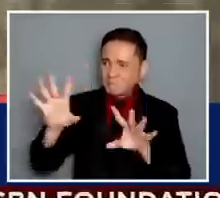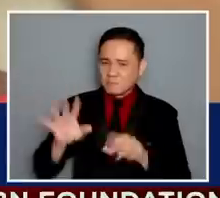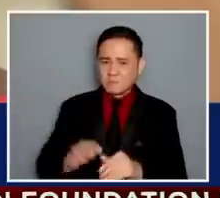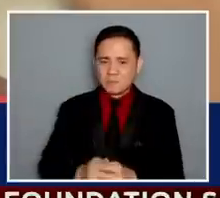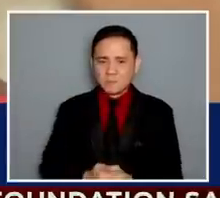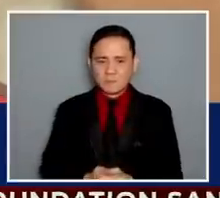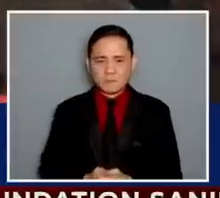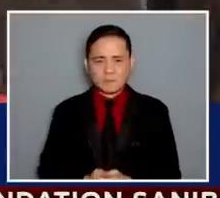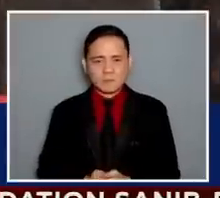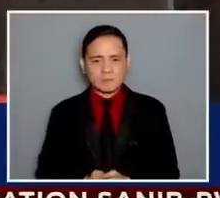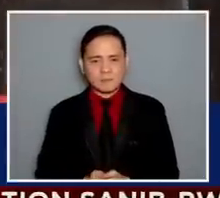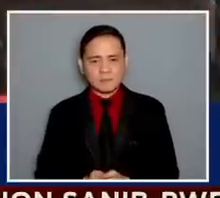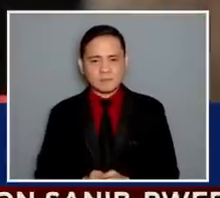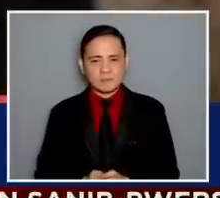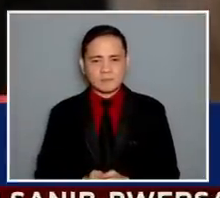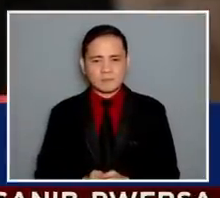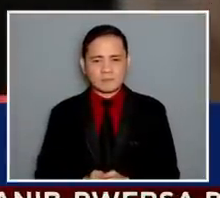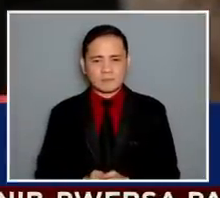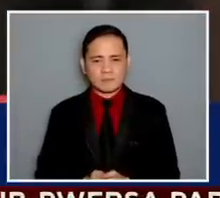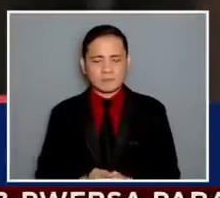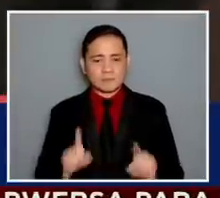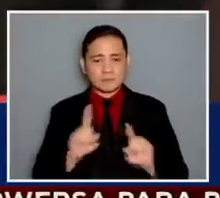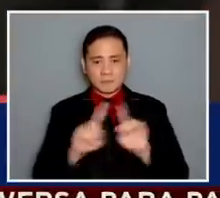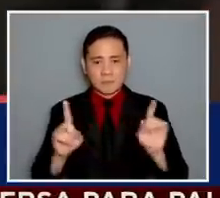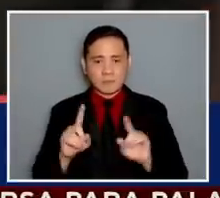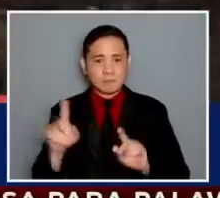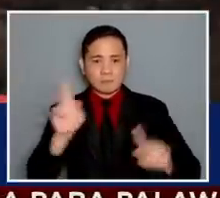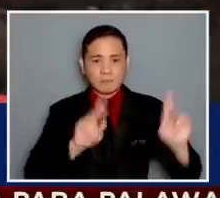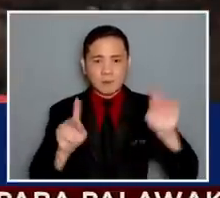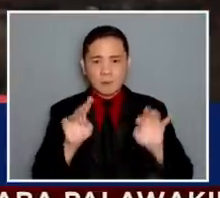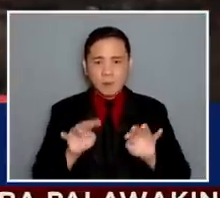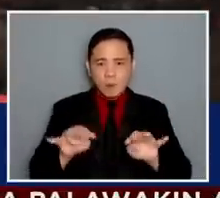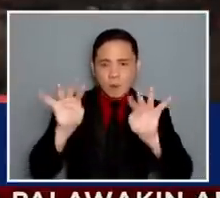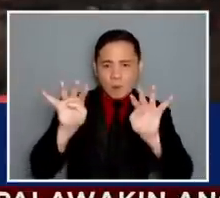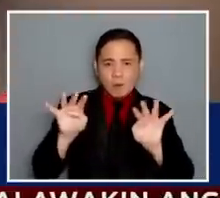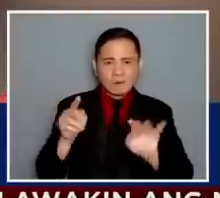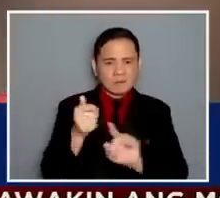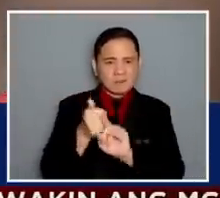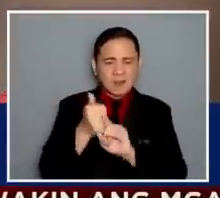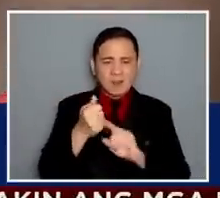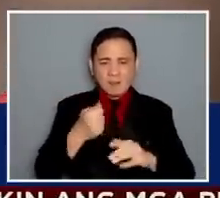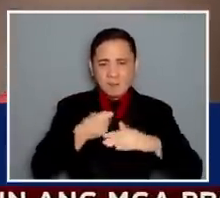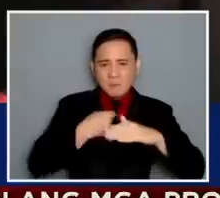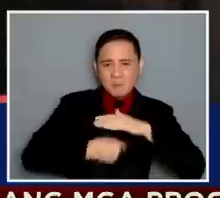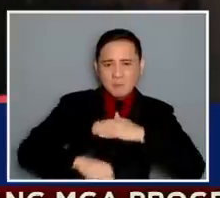lahat! Pero mas nangilabot ang lahat ng mga anak siya sa palengke.